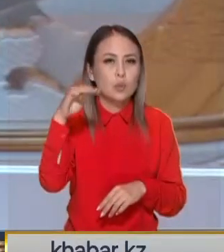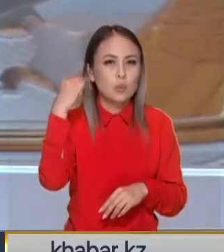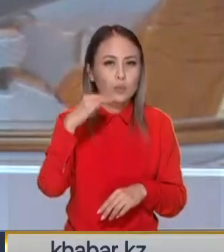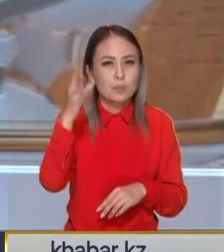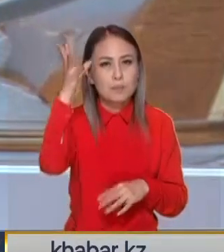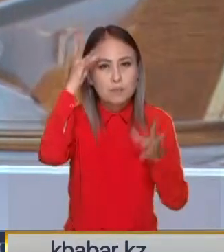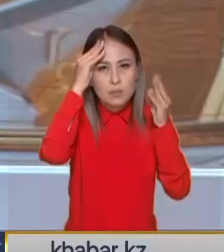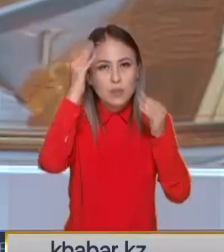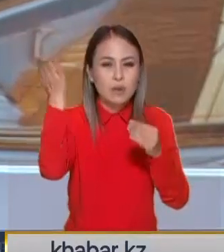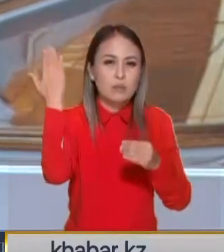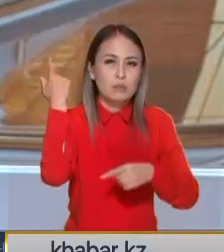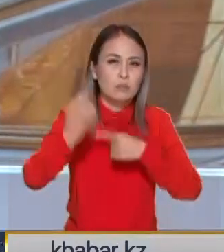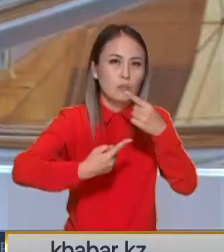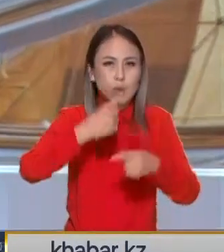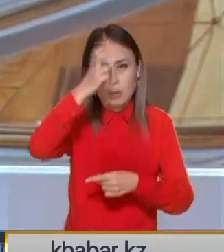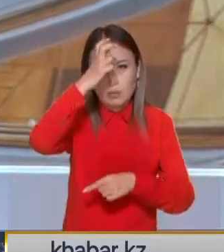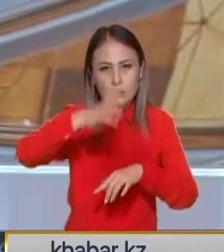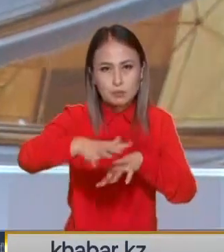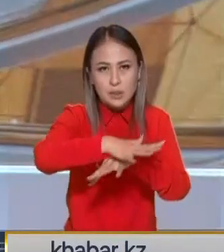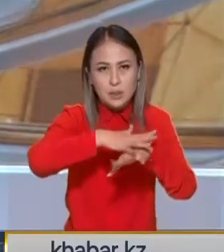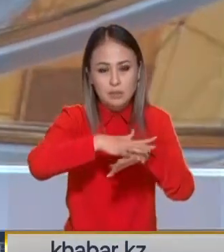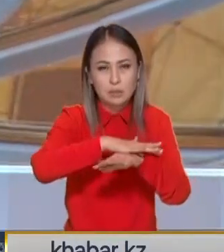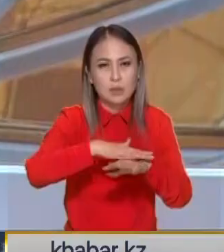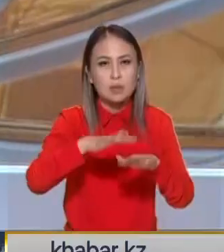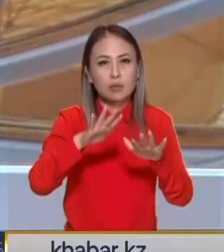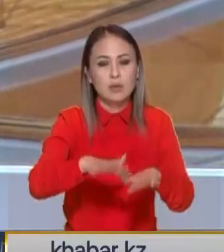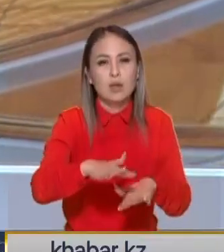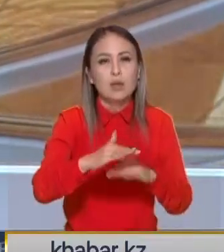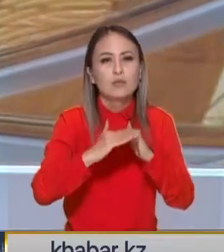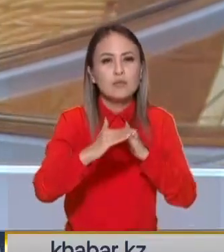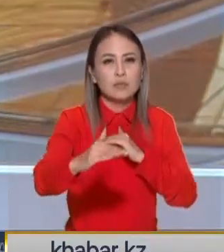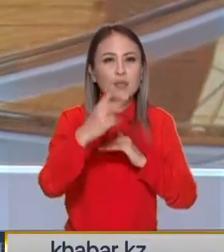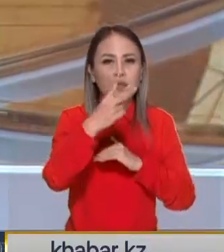Түркістан ұғымы ежелден бастап түркі халықтарының мекенін білдірген.